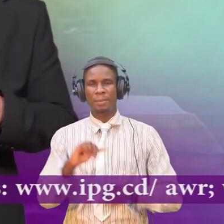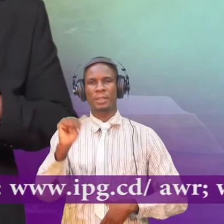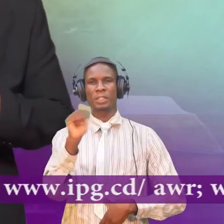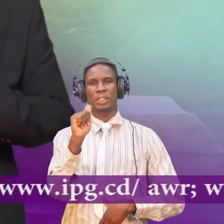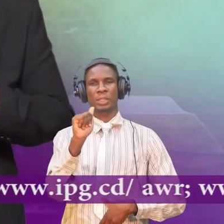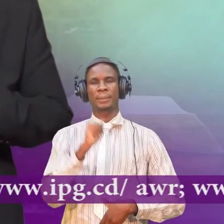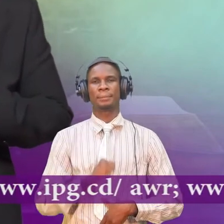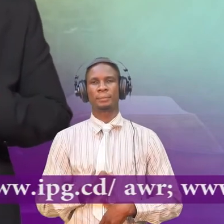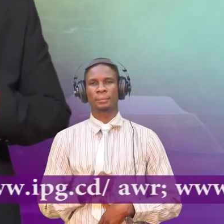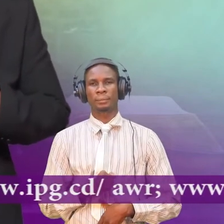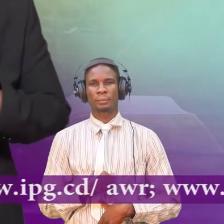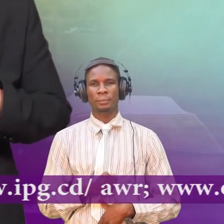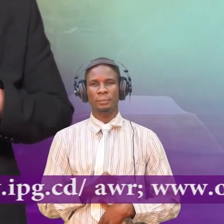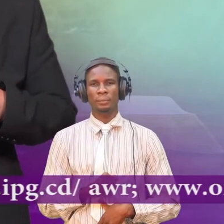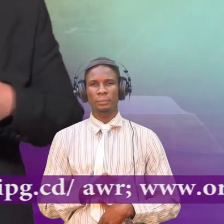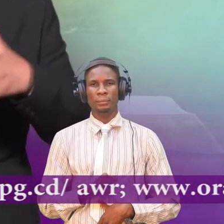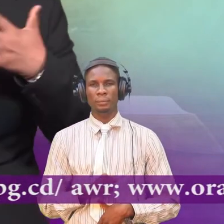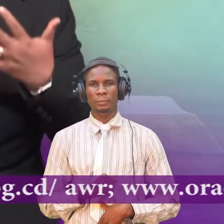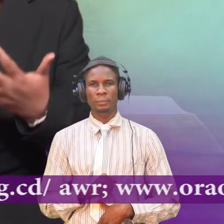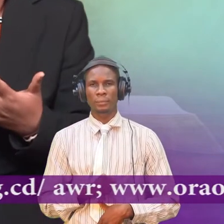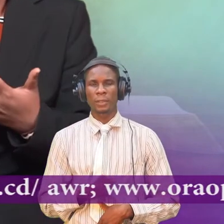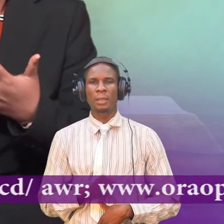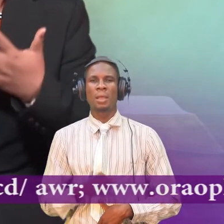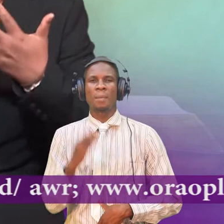Na siri ya mwisho ya kumi,